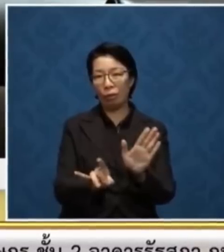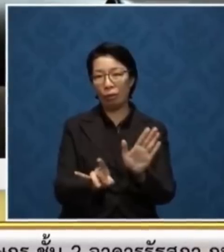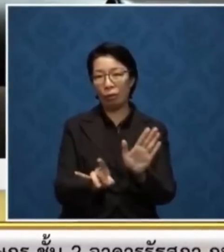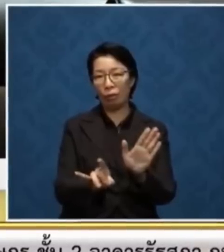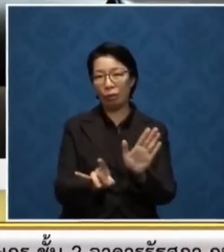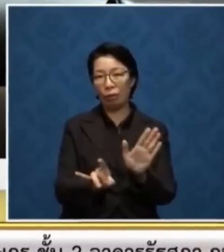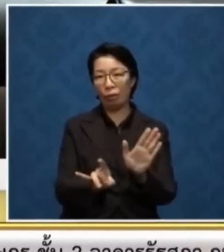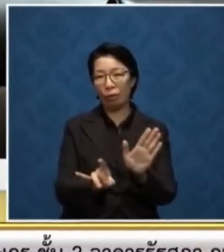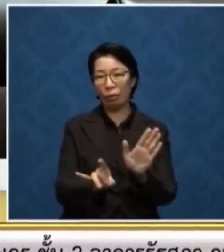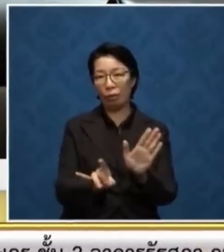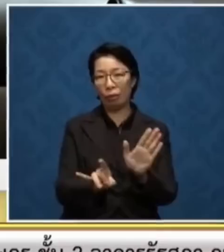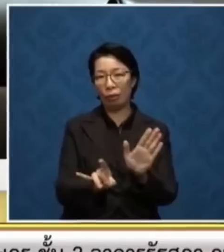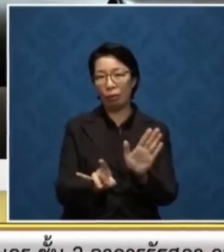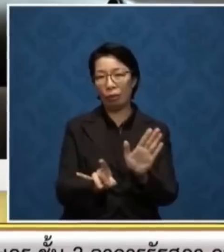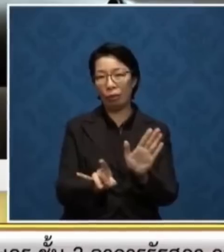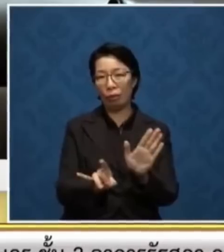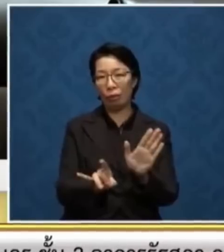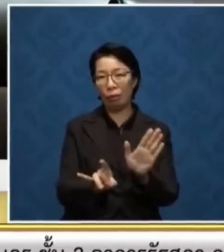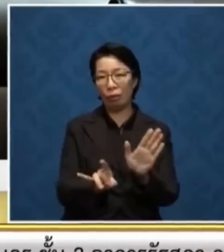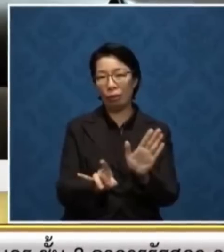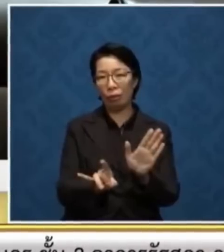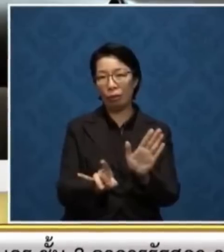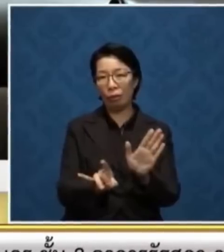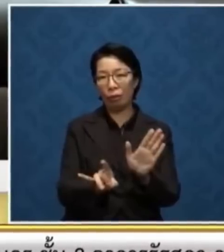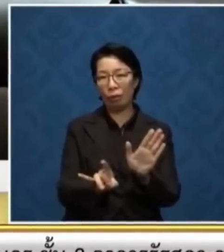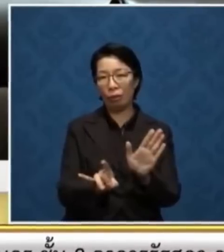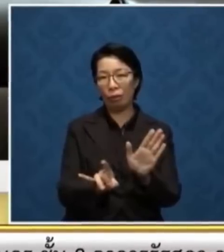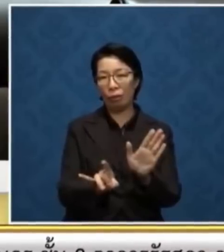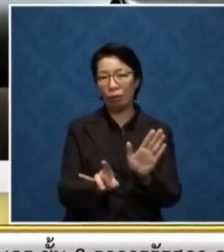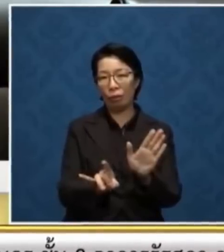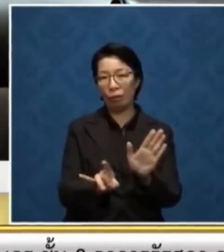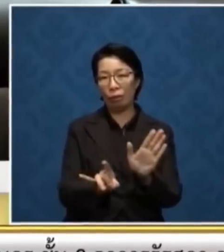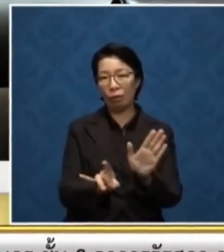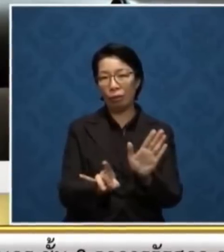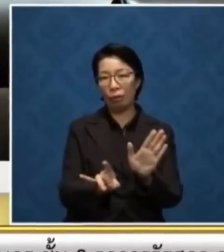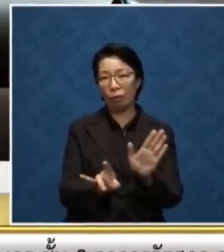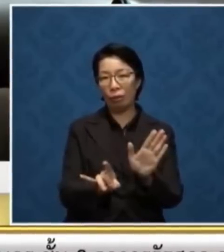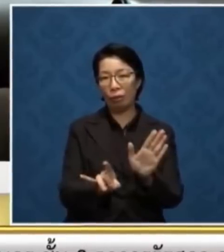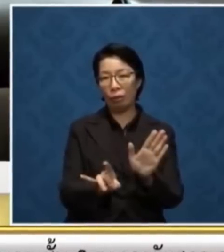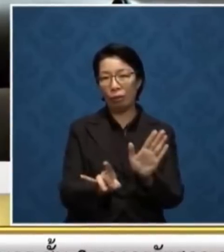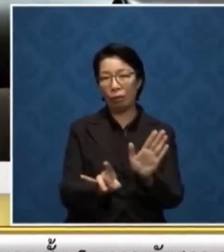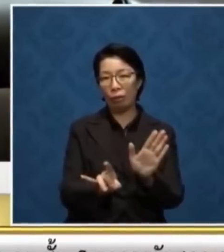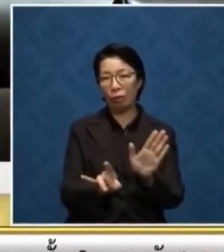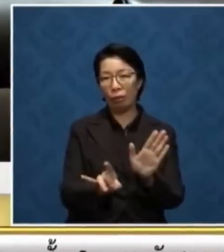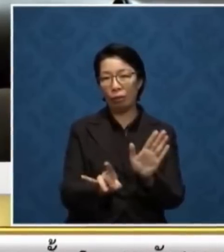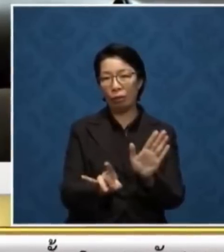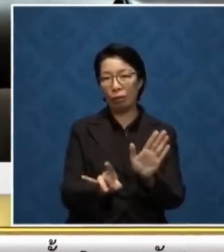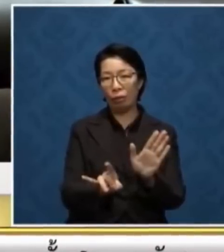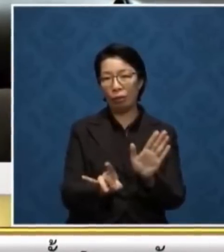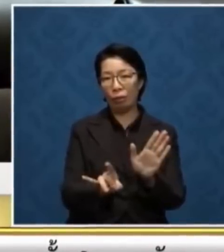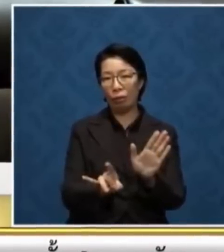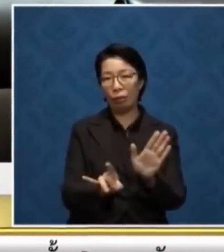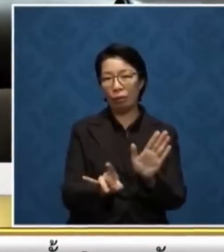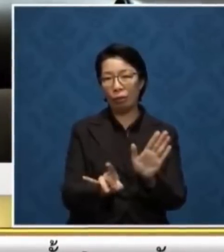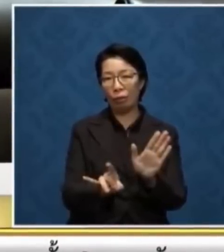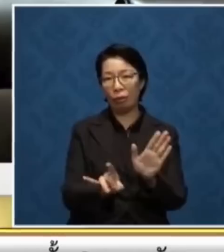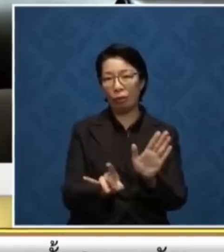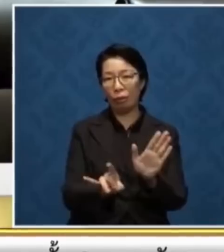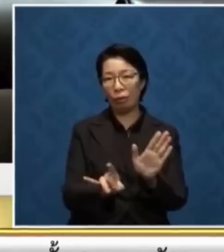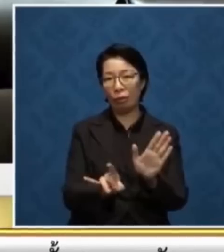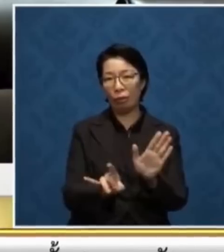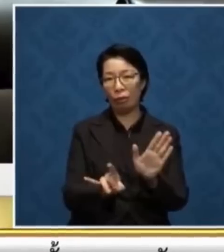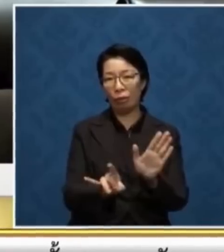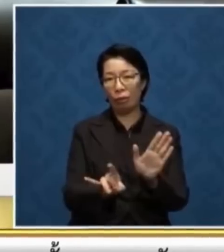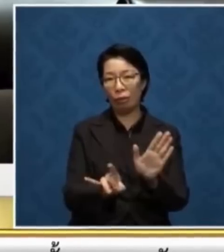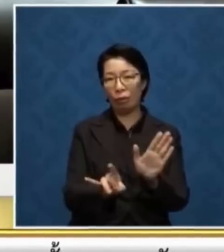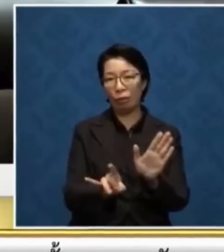เหล่านี้ค่ะส่งผลกระทบต่อพี่น้องประชาชนและเป็นโครงการที่สร้างผลกำไรอย่างมหาศาลให้กับนายทุน